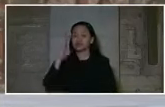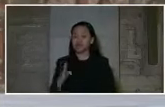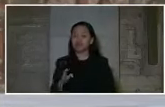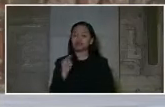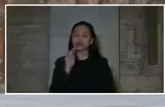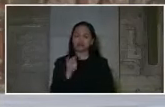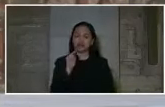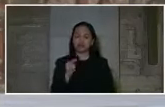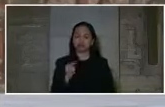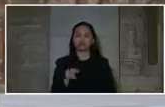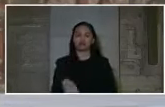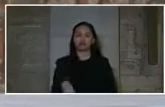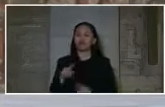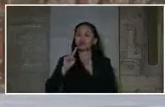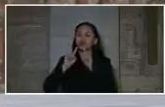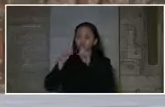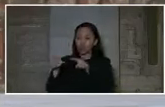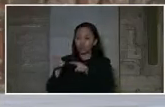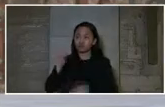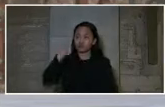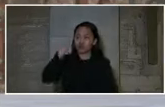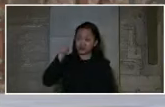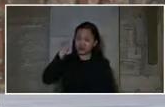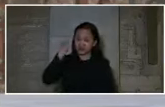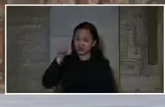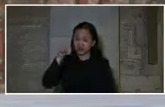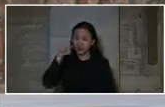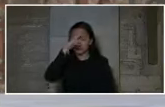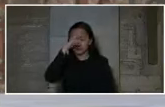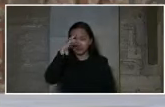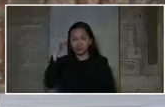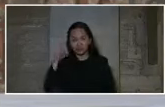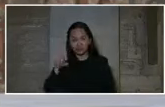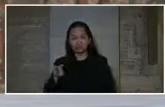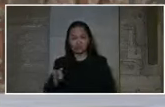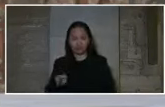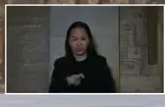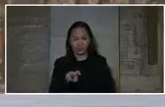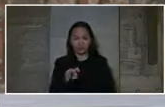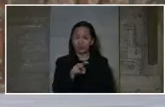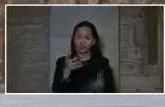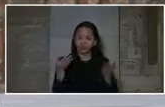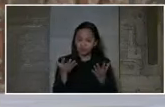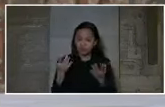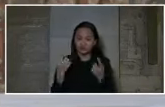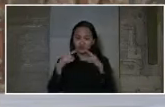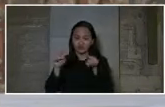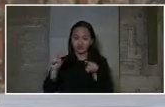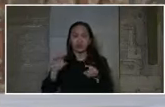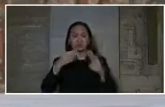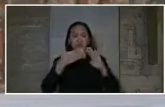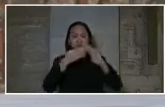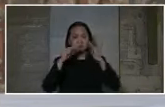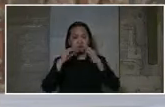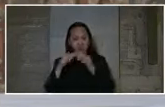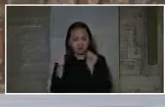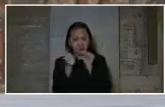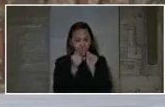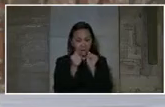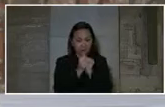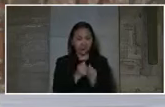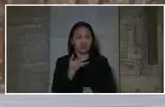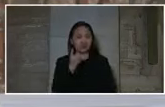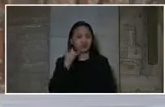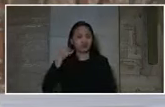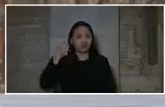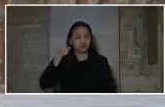Kinakailangan niyang ibigay ang kanyang oo sa kanyang paglalakbay patungo sa Bethlehem kasama si Jose